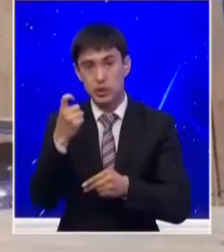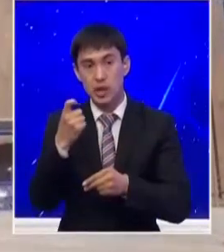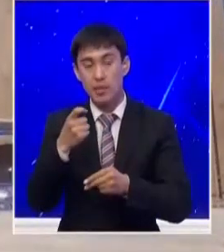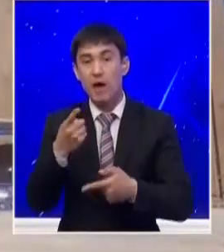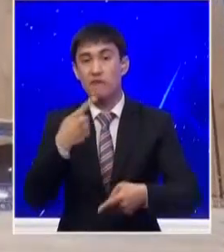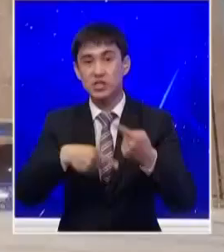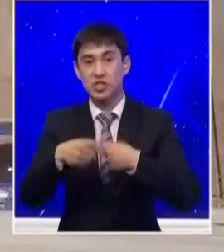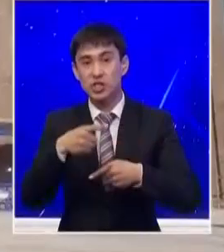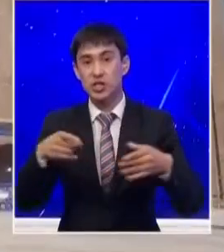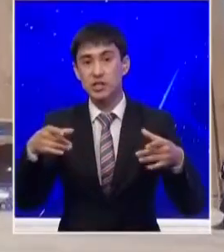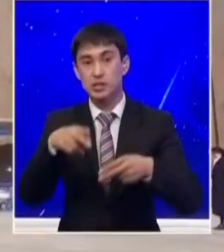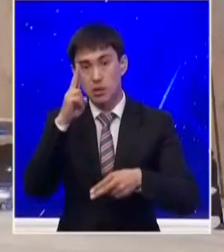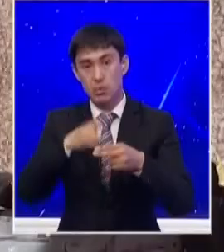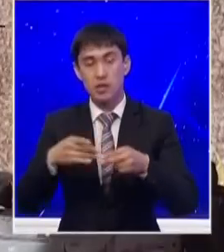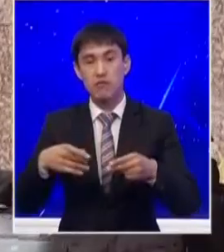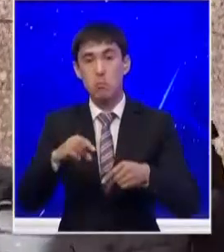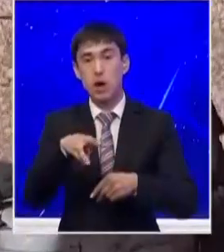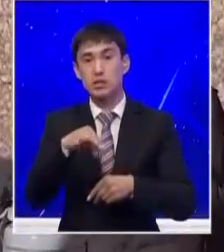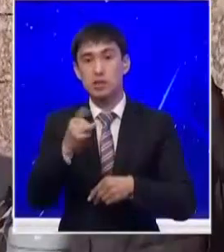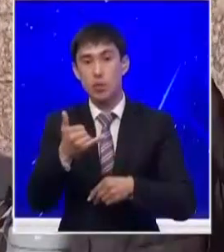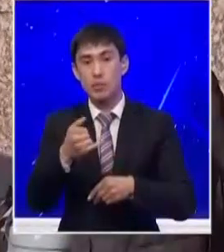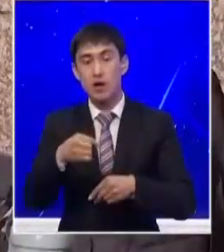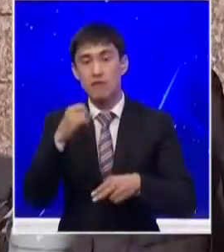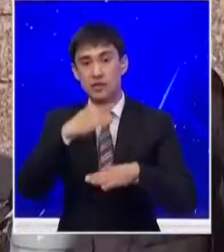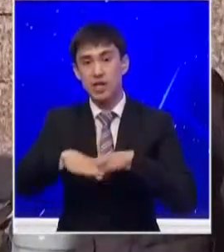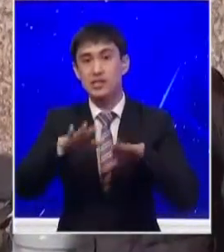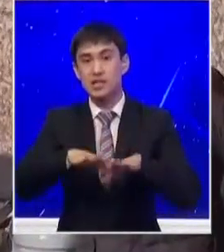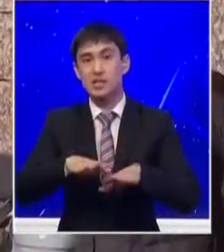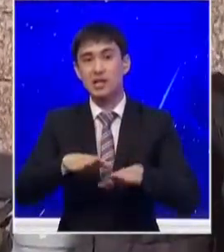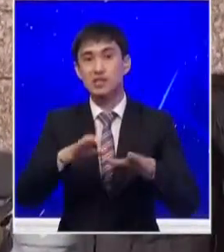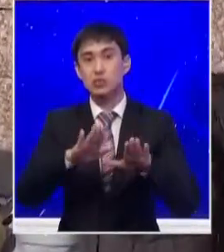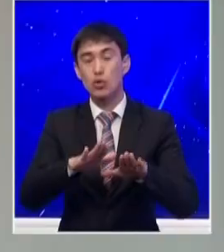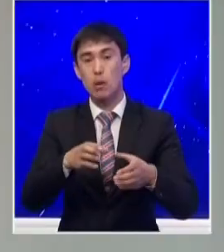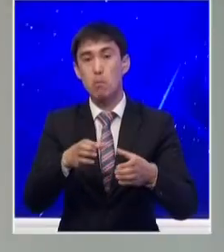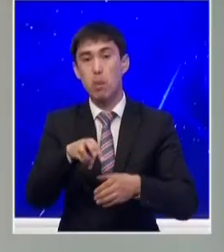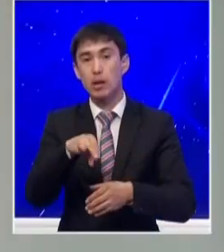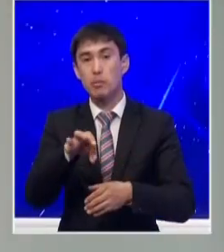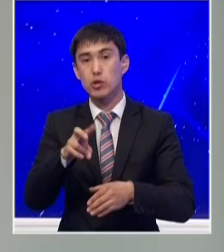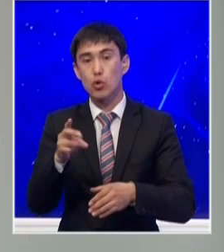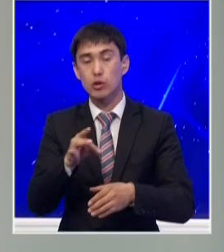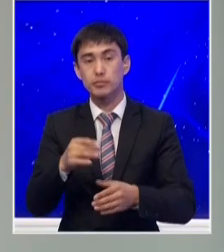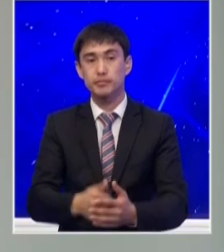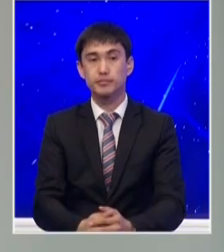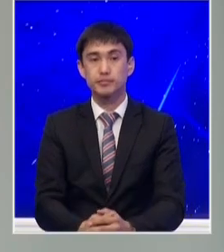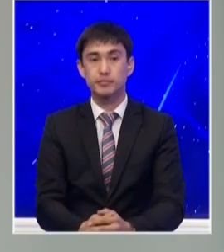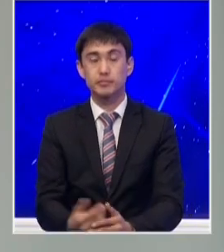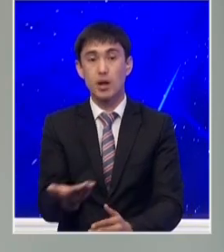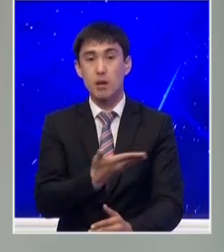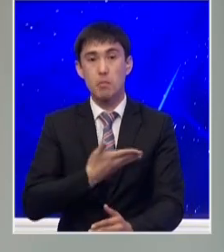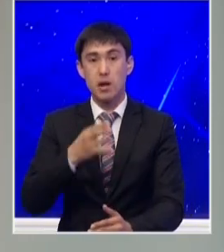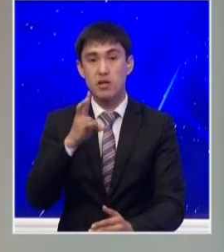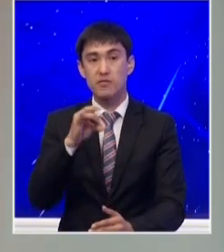о возвращении собратьев мангал в столице остались лишь парламентеры мы